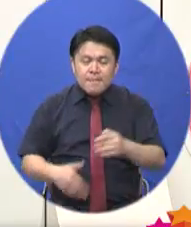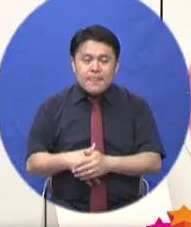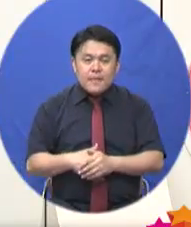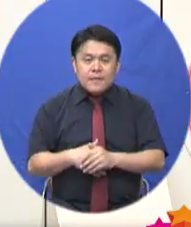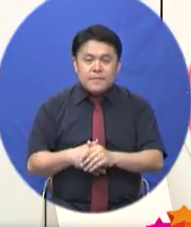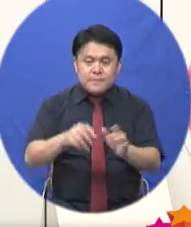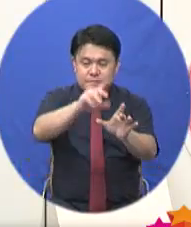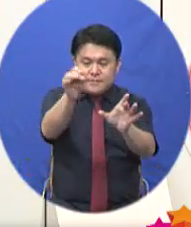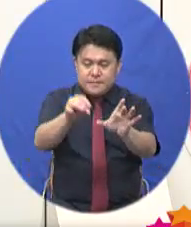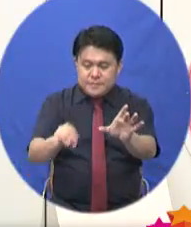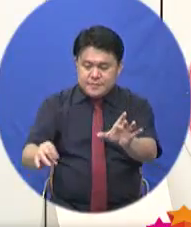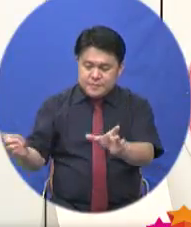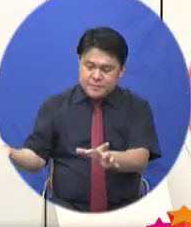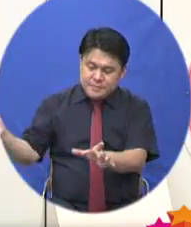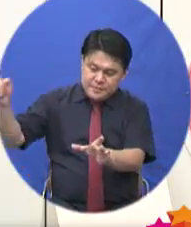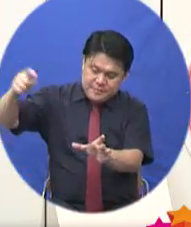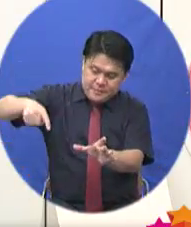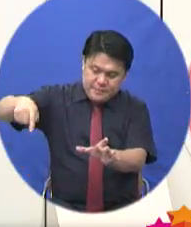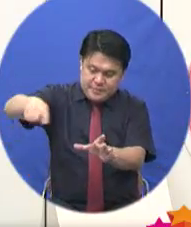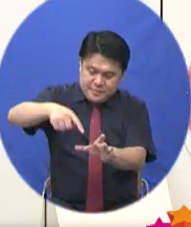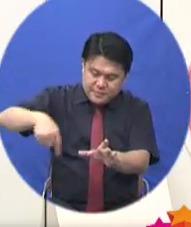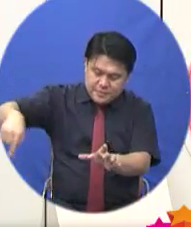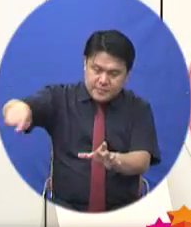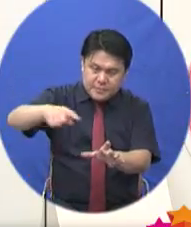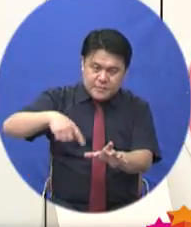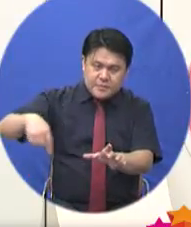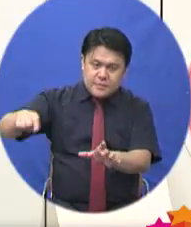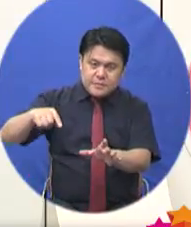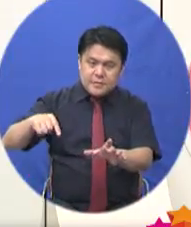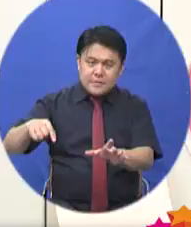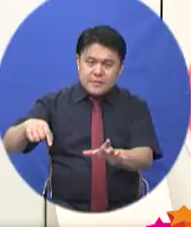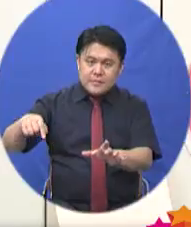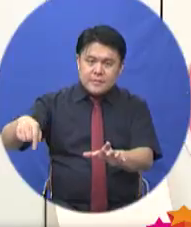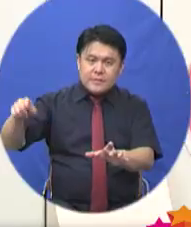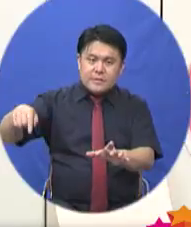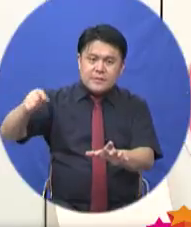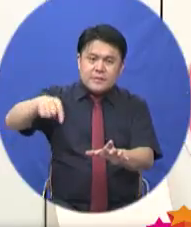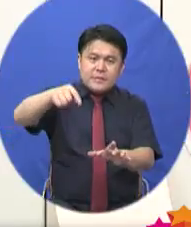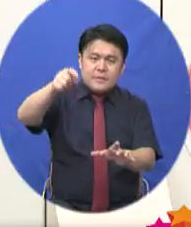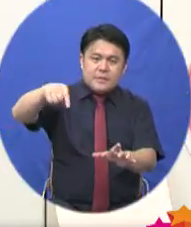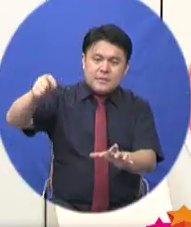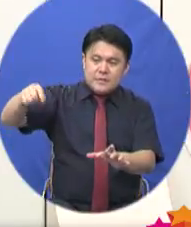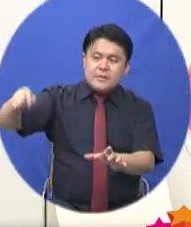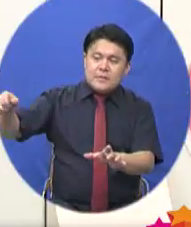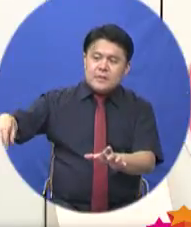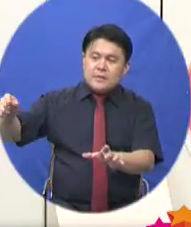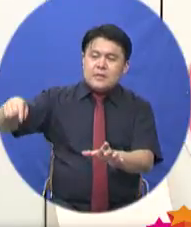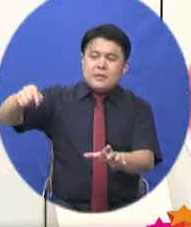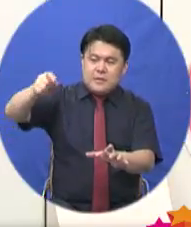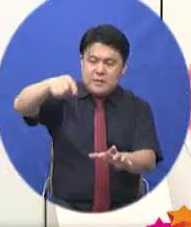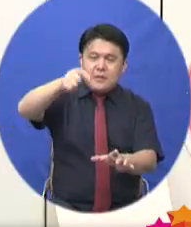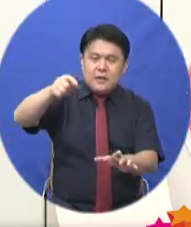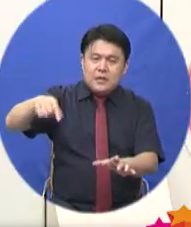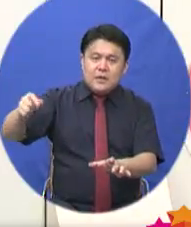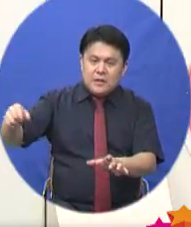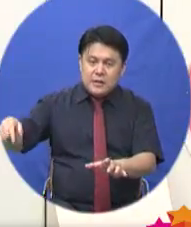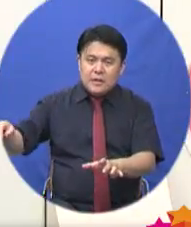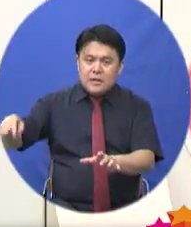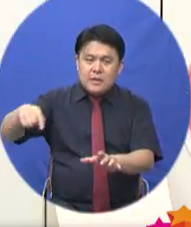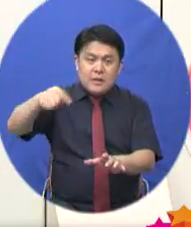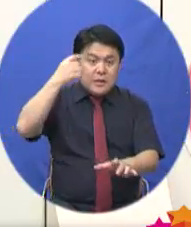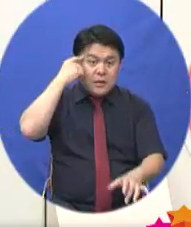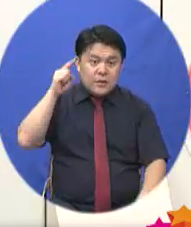유성기 기계에다 놓고 틀으면 네. 이게 바늘이 넘어요. 넘어 치는구나. 그렇죠.